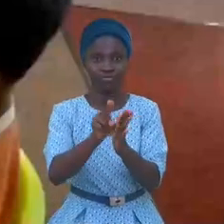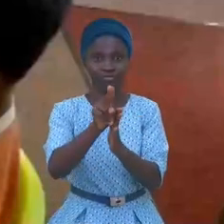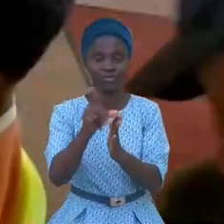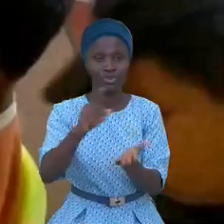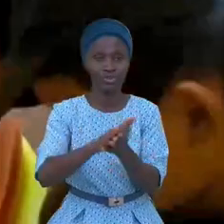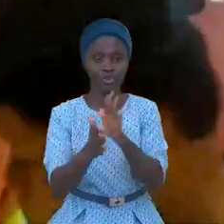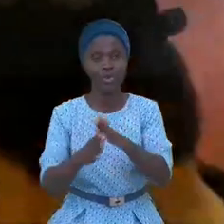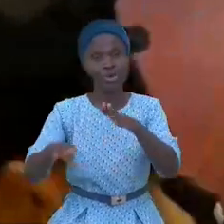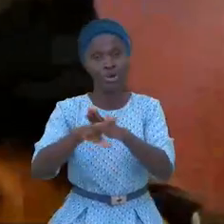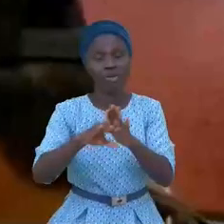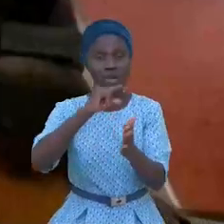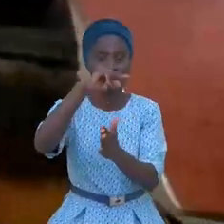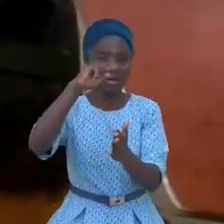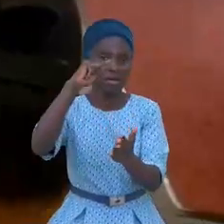devenons